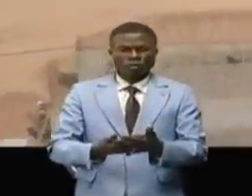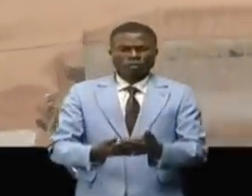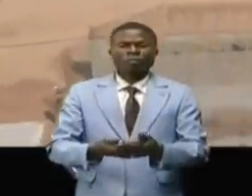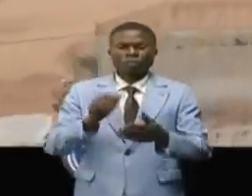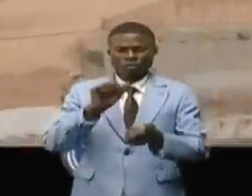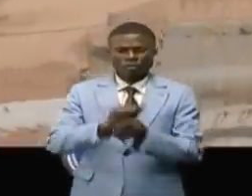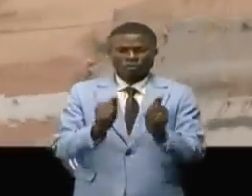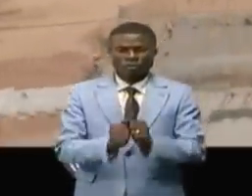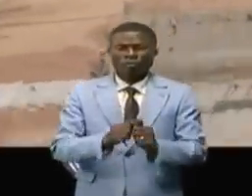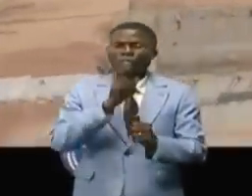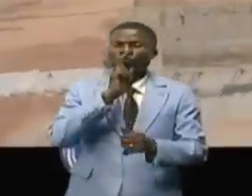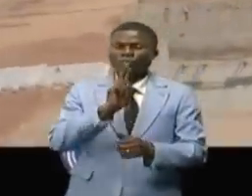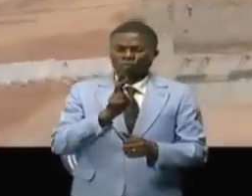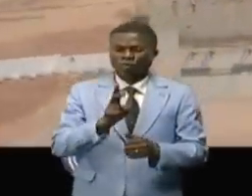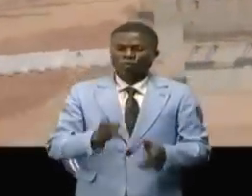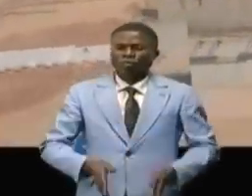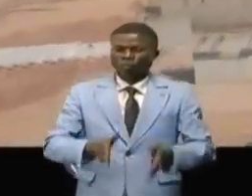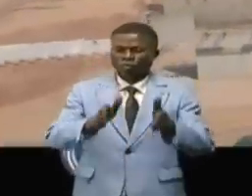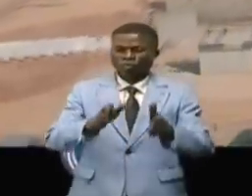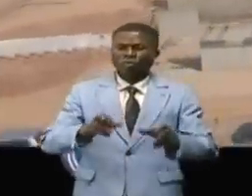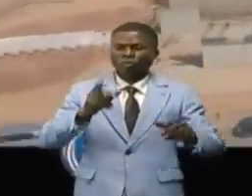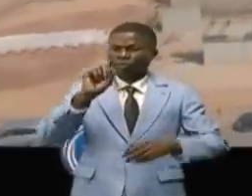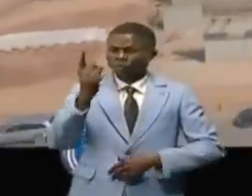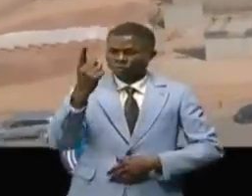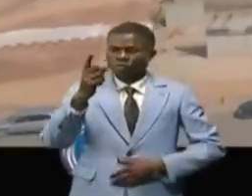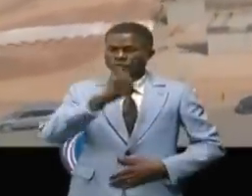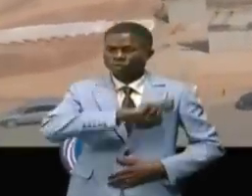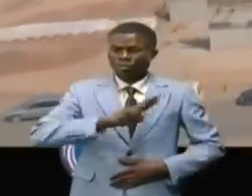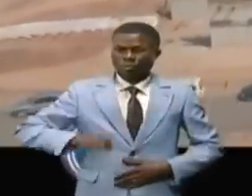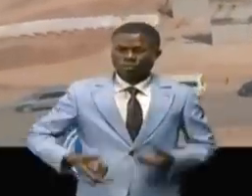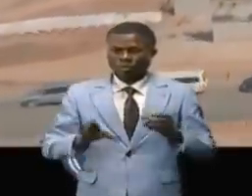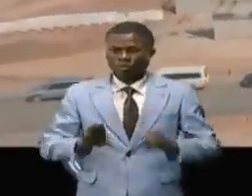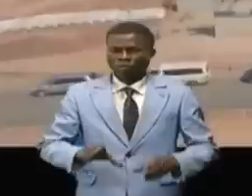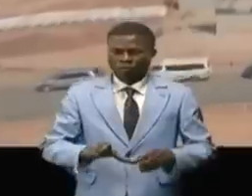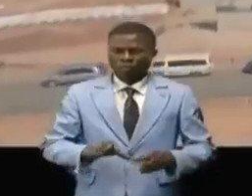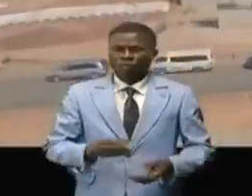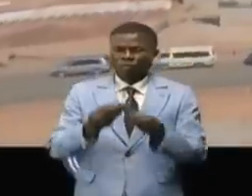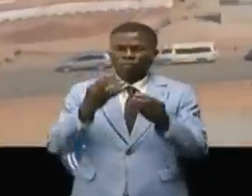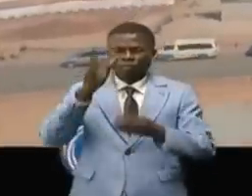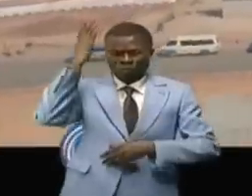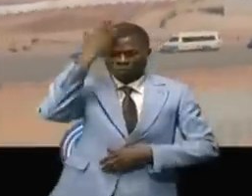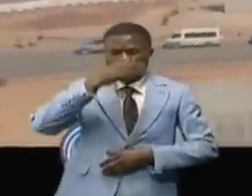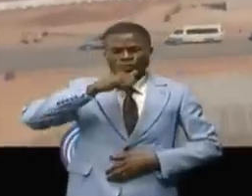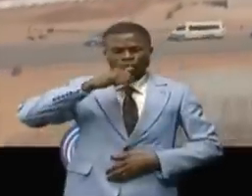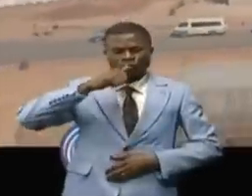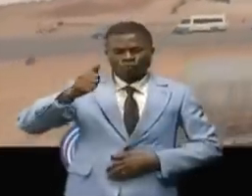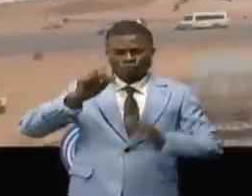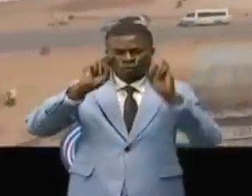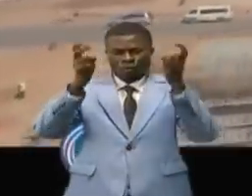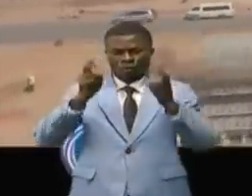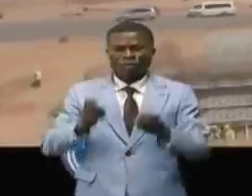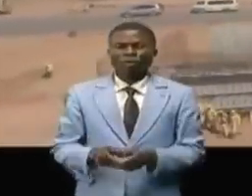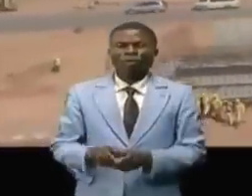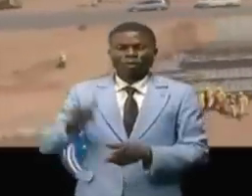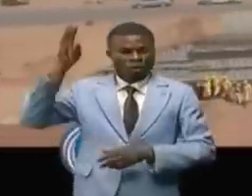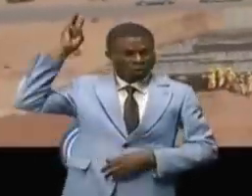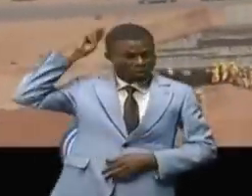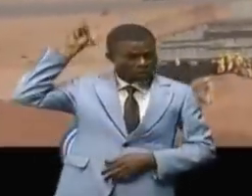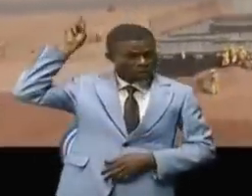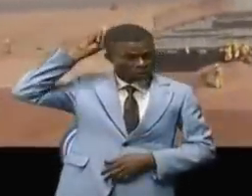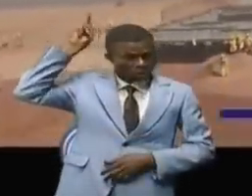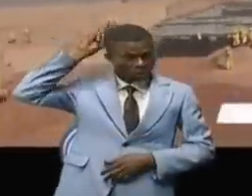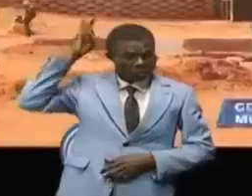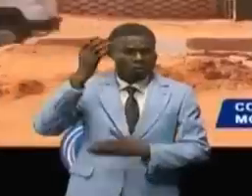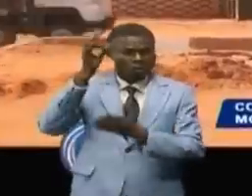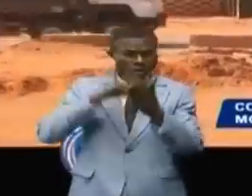sert à un véritable chef d'oeuvre unique en République démocratique du Congo qui va embellir une grande partie de la ville de Kolwezi à cela s'ajoute sur